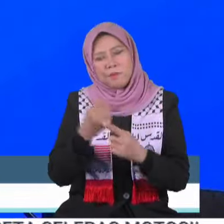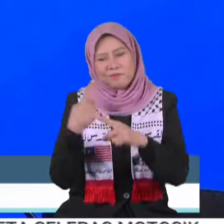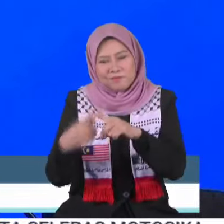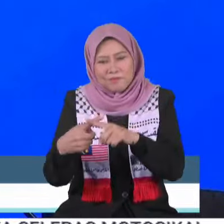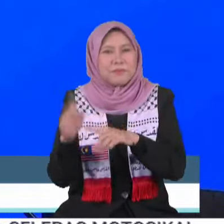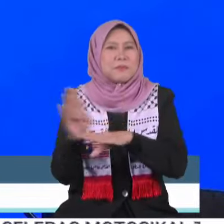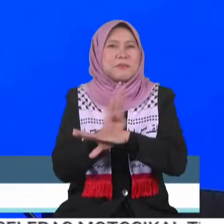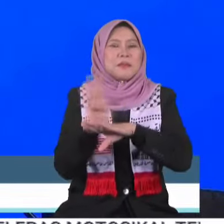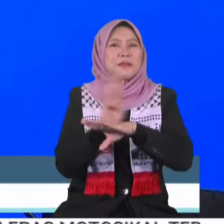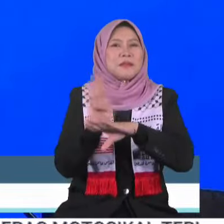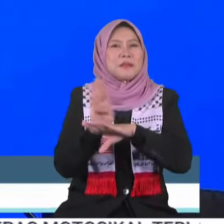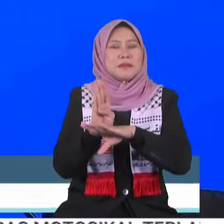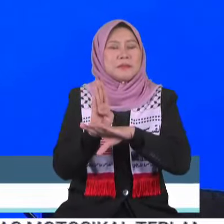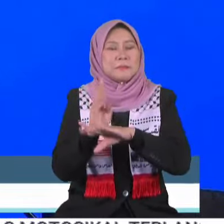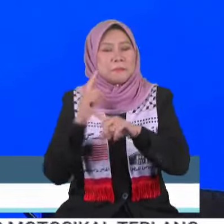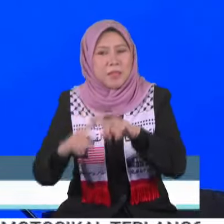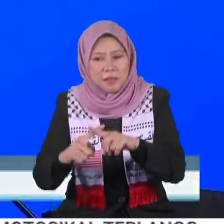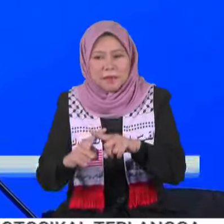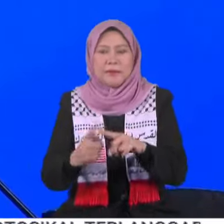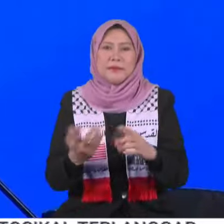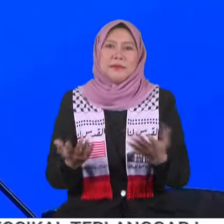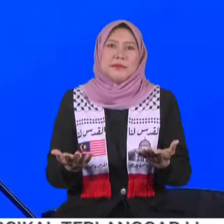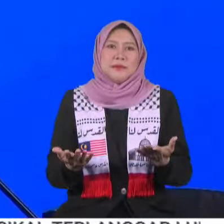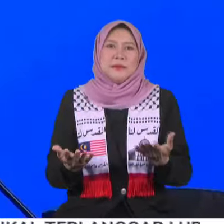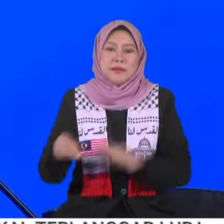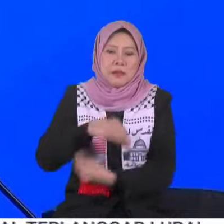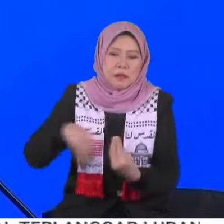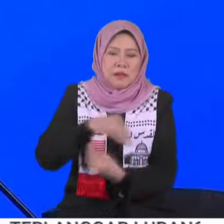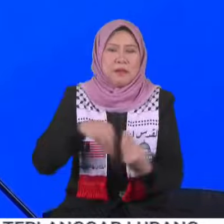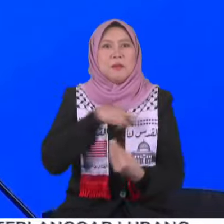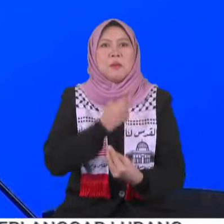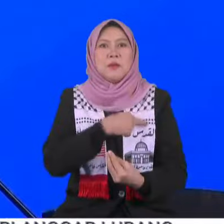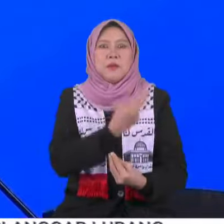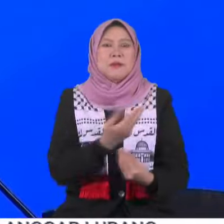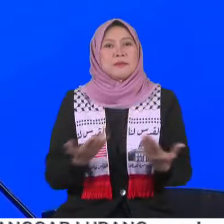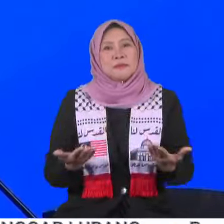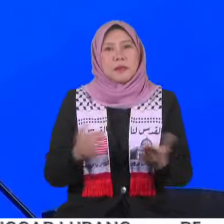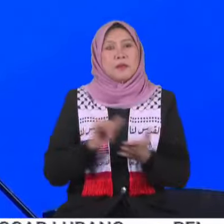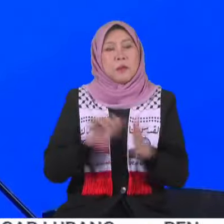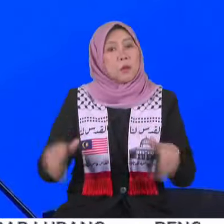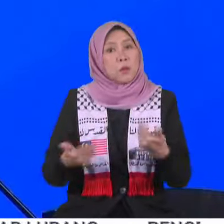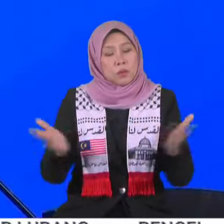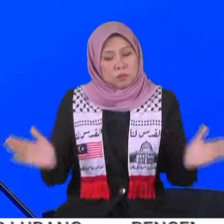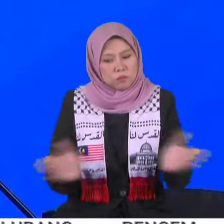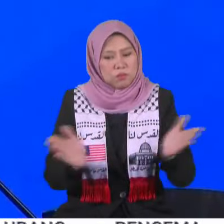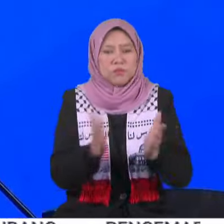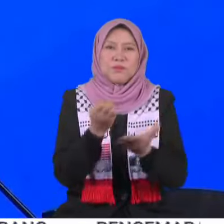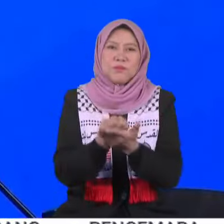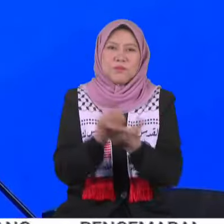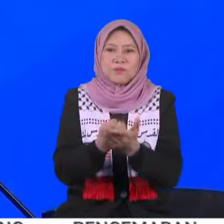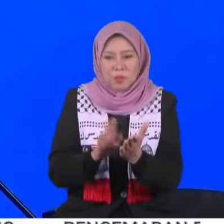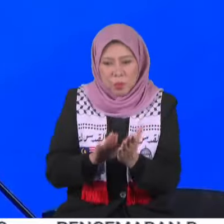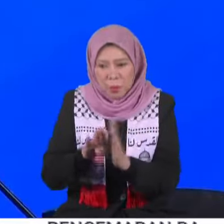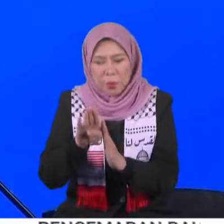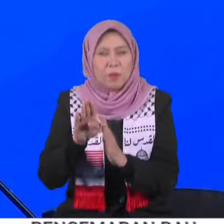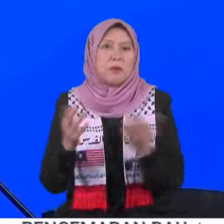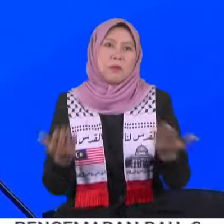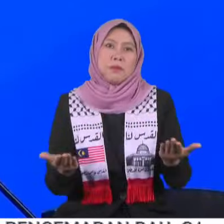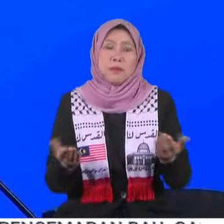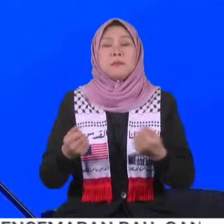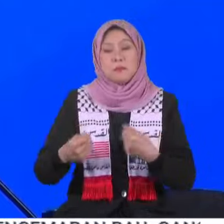peniaga. Tetapi tanggungjawab kita adalah untuk merangsang ekonomi dan juga